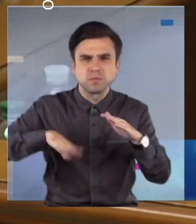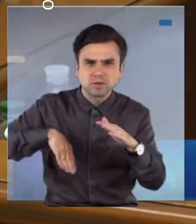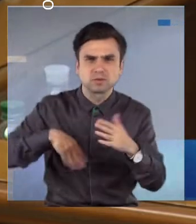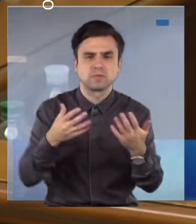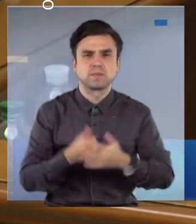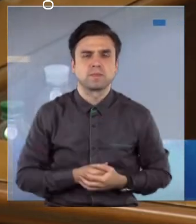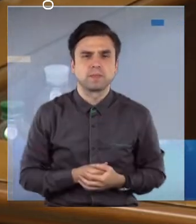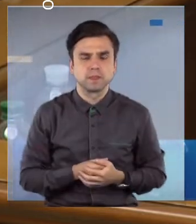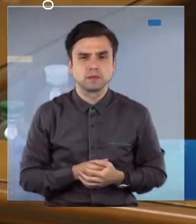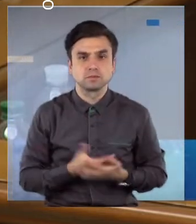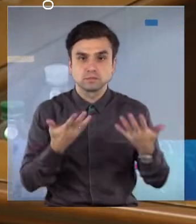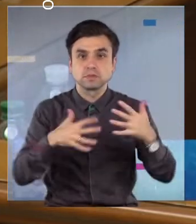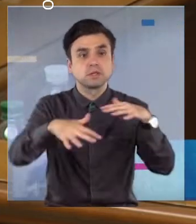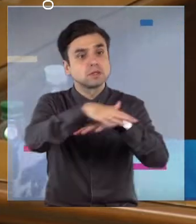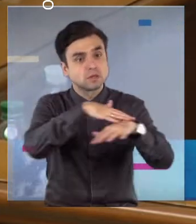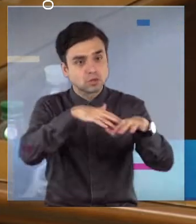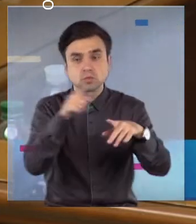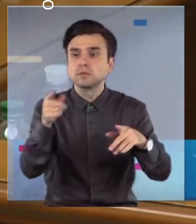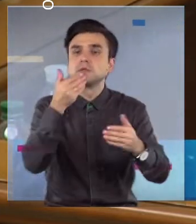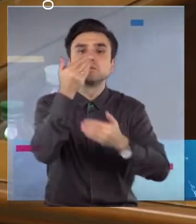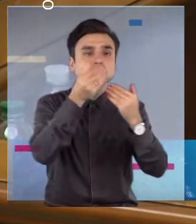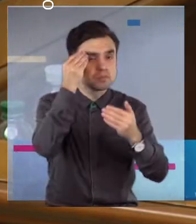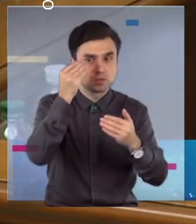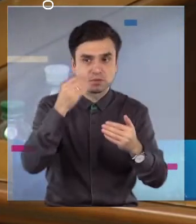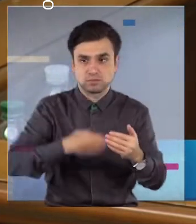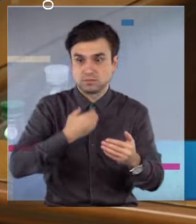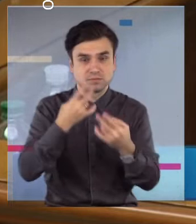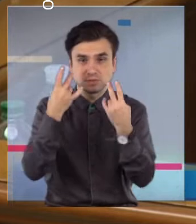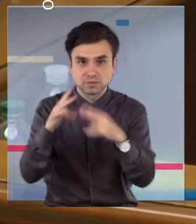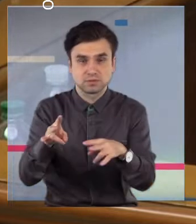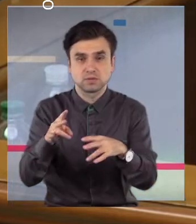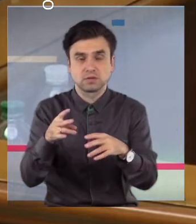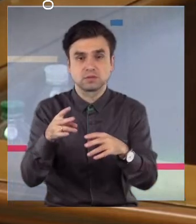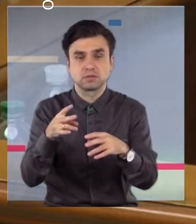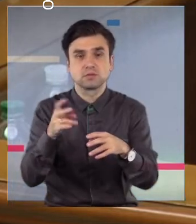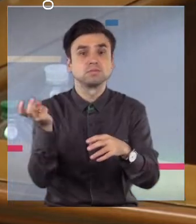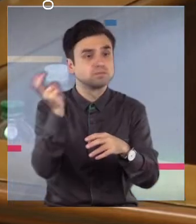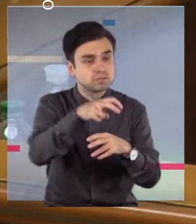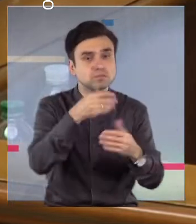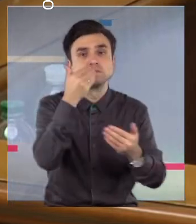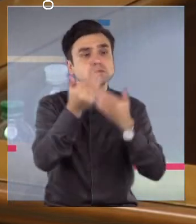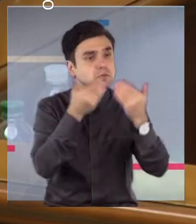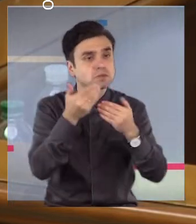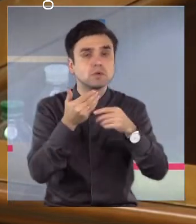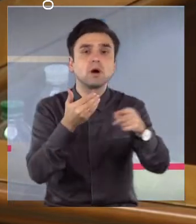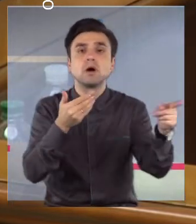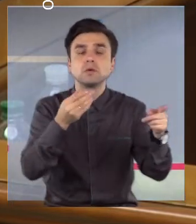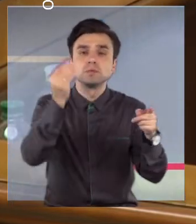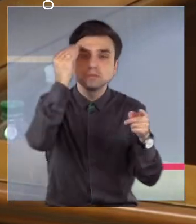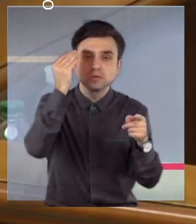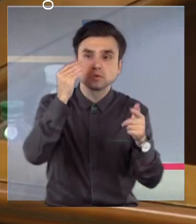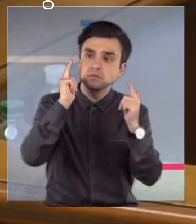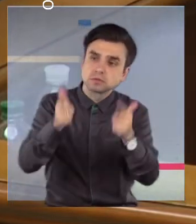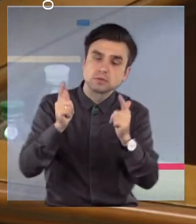спілкуватися з людьми, не бійтеся піти та спитати у людей, яку модель ринку вони бачать. І бачать ли вони